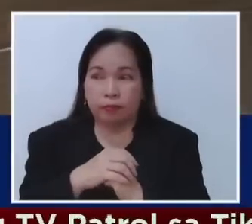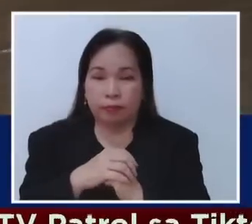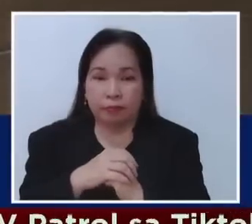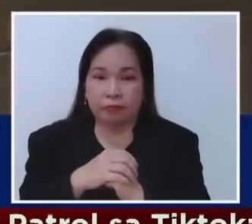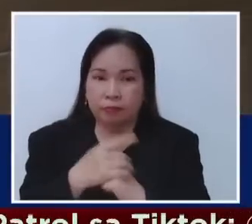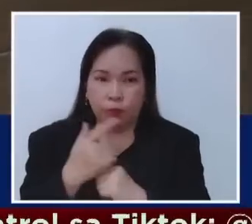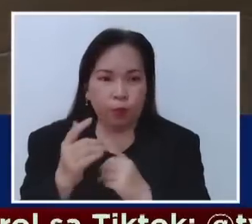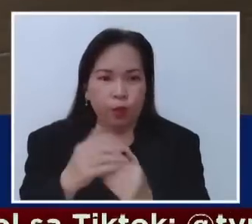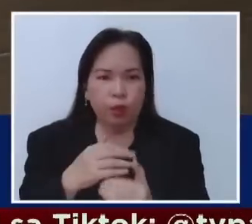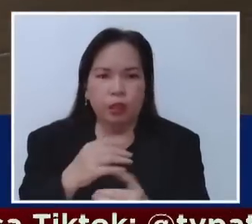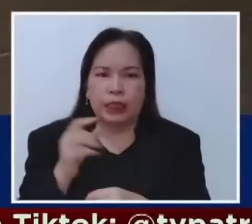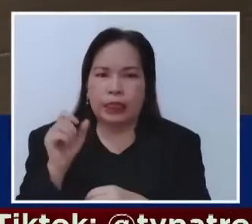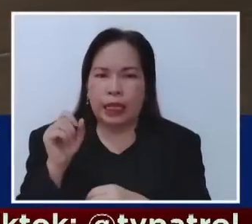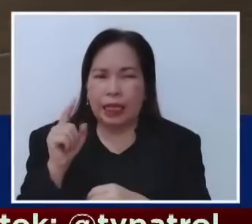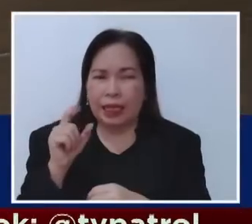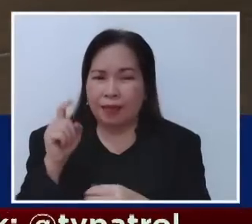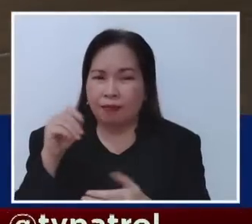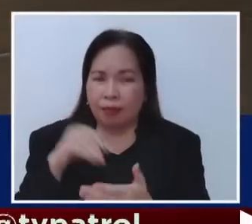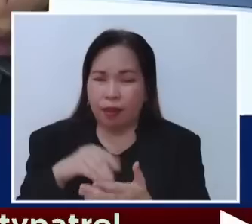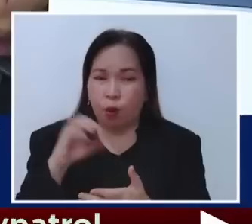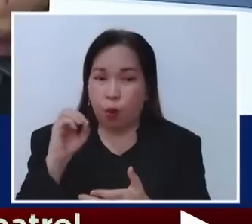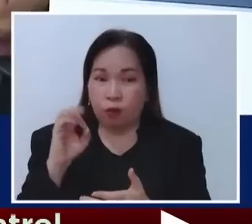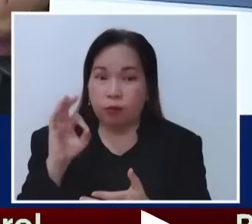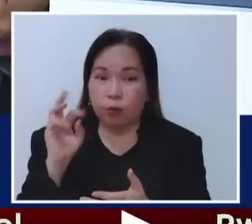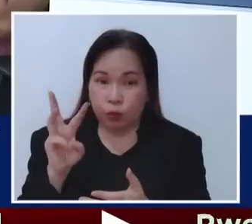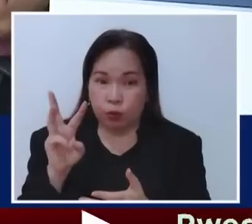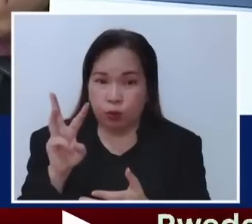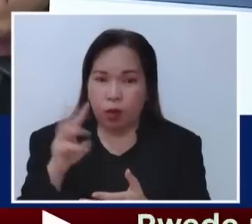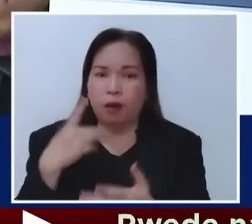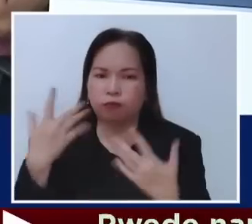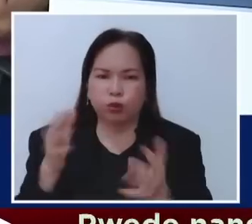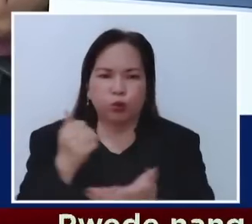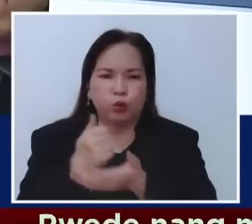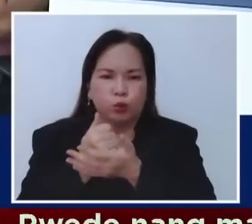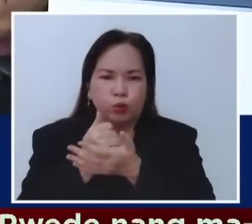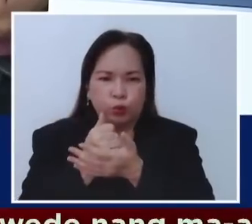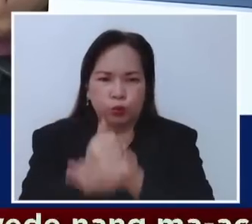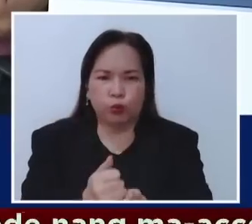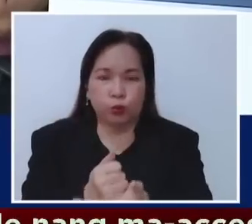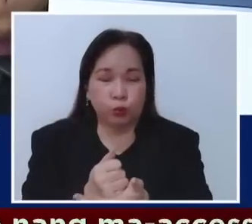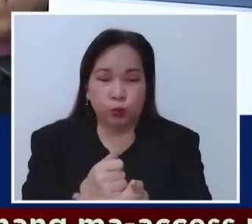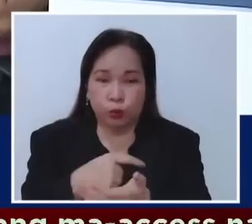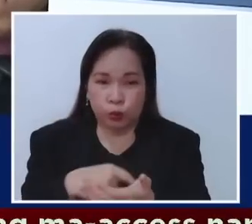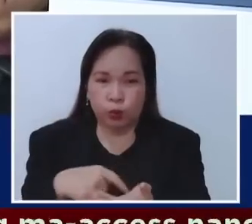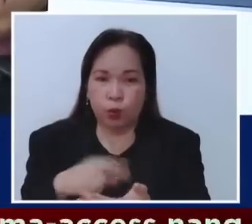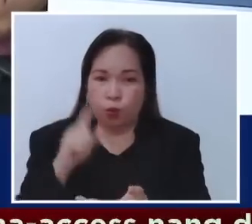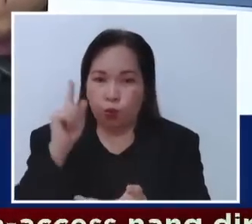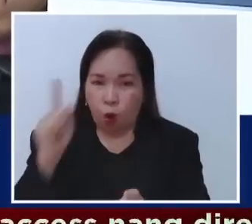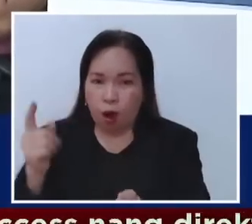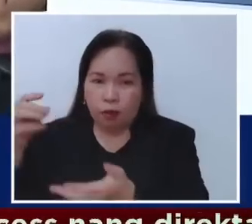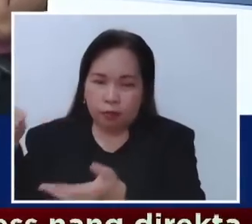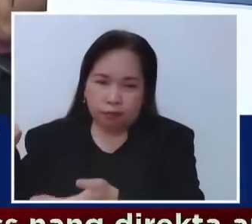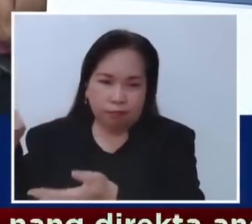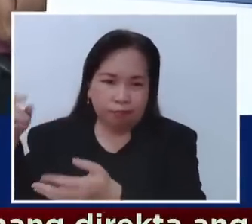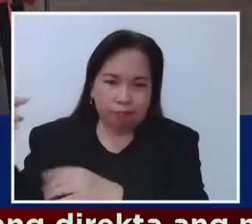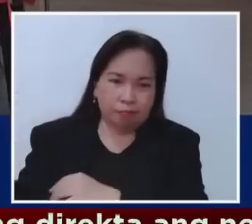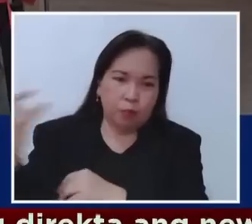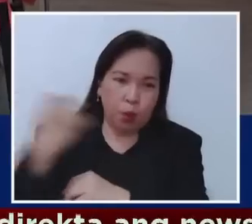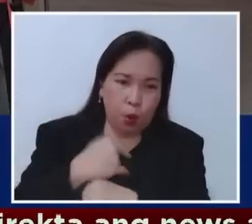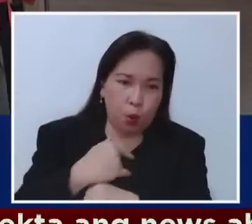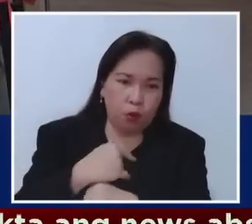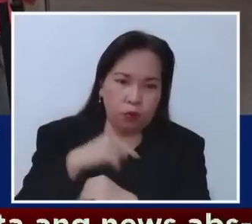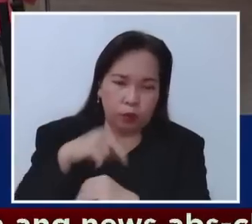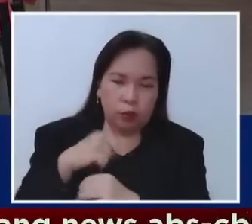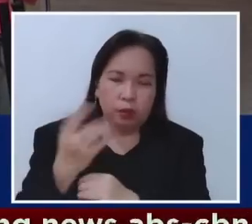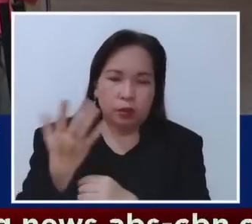Mahigit 11,000 overseas Filipino workers na ang natulungan ng One Repat Command Center mula Hulyo